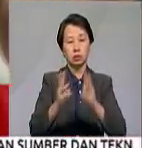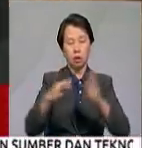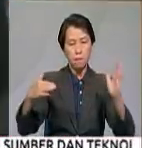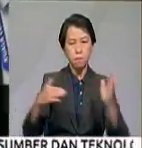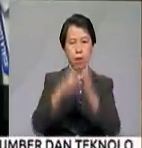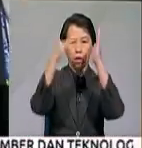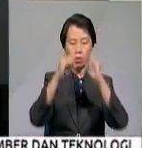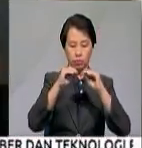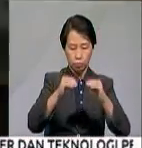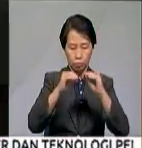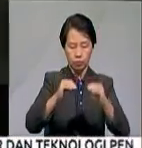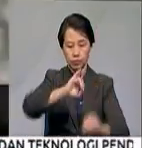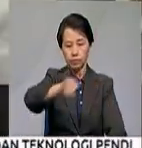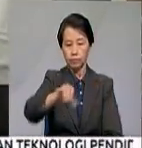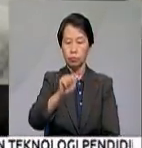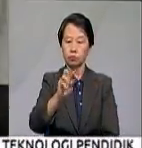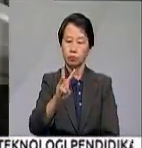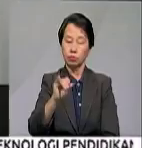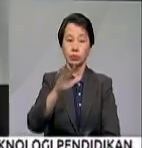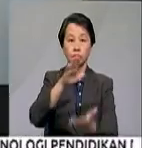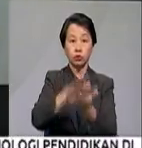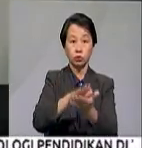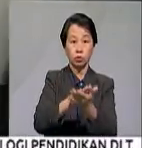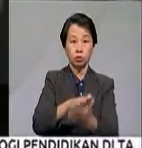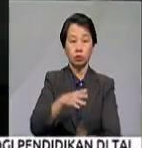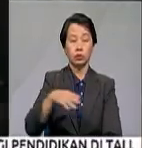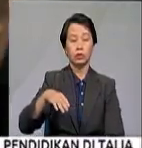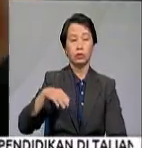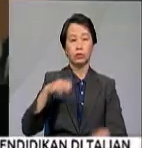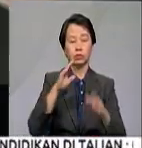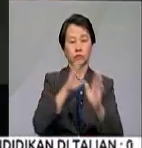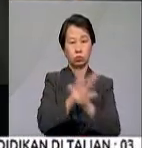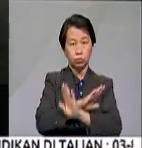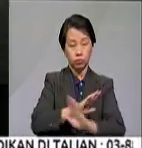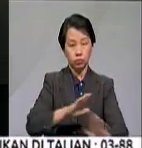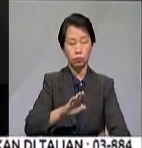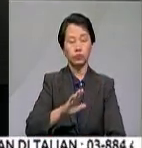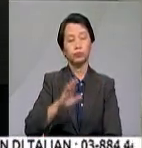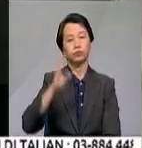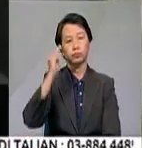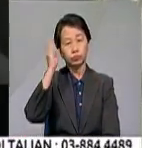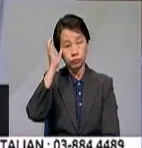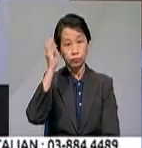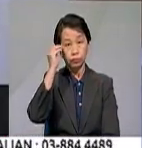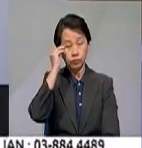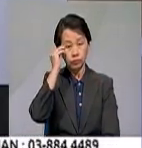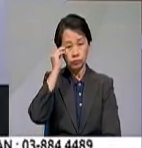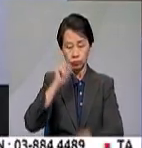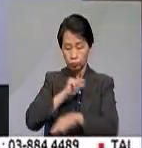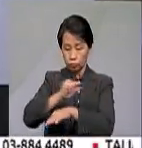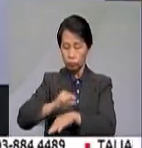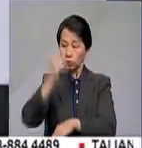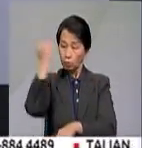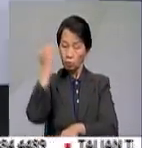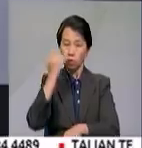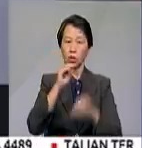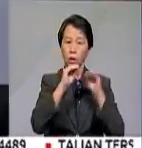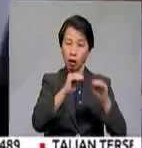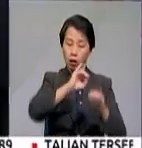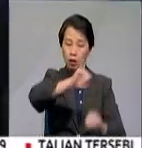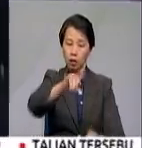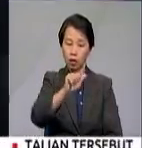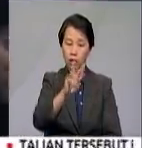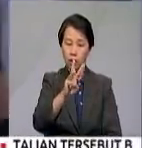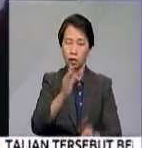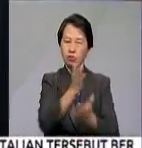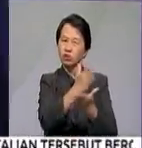mengenai pengajaran tulisan Jawi di sekolah-sekolah bernakula, bulan lepas Mahkamah Tinggi di Georgetown memutuskan pengajaran tulisan Jawi ialah